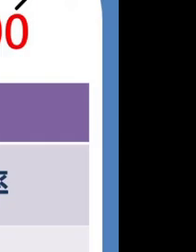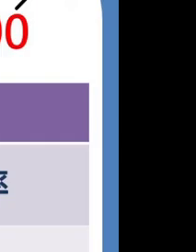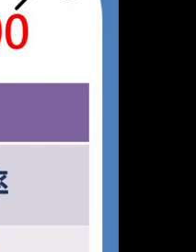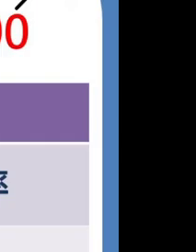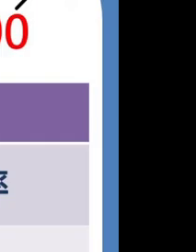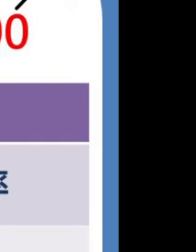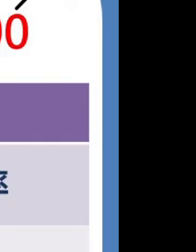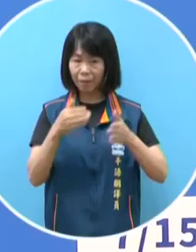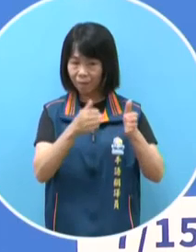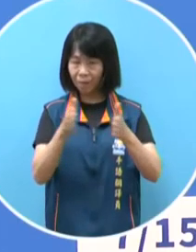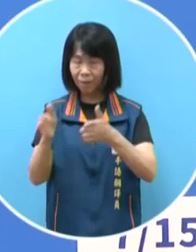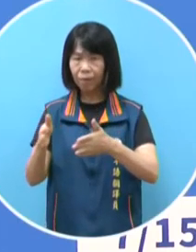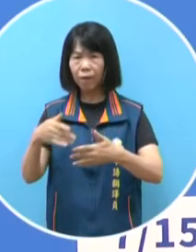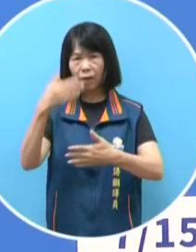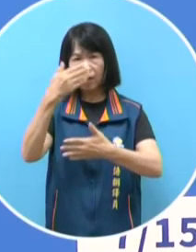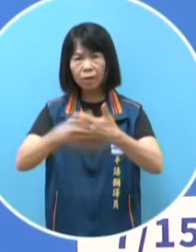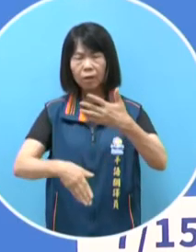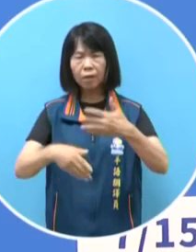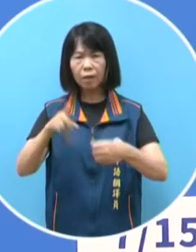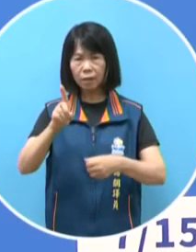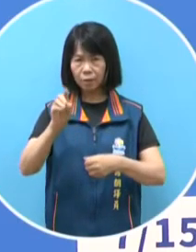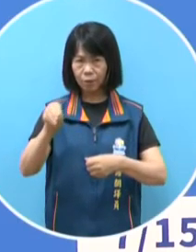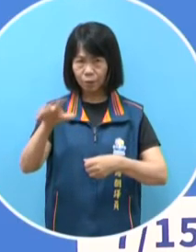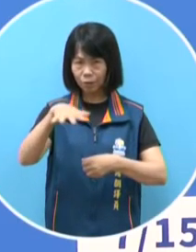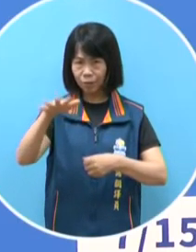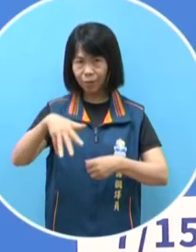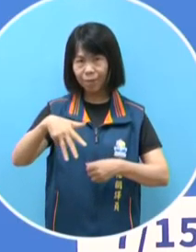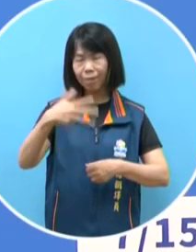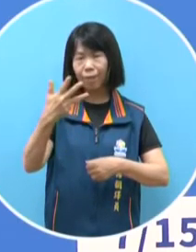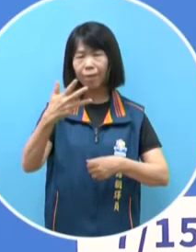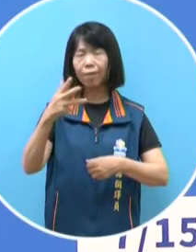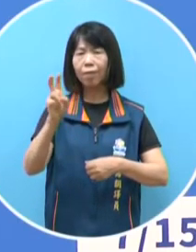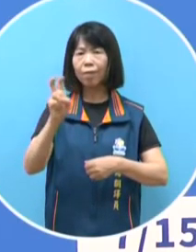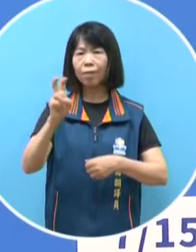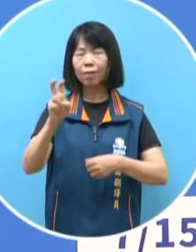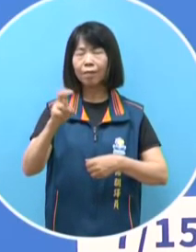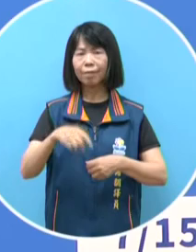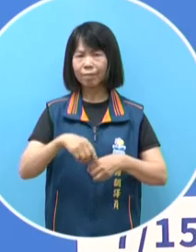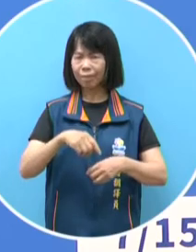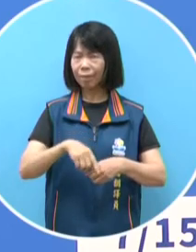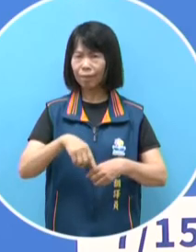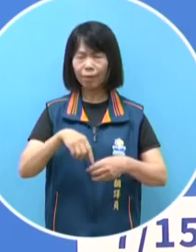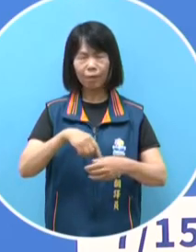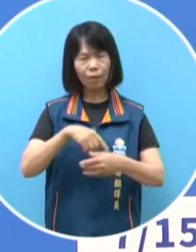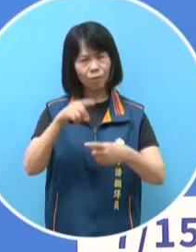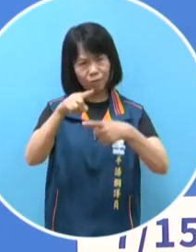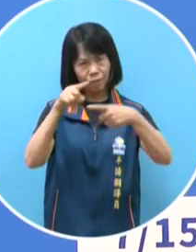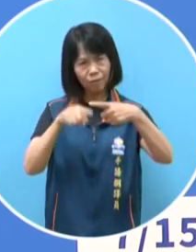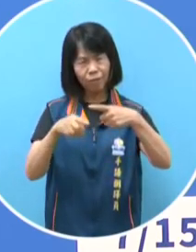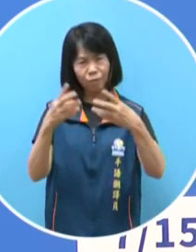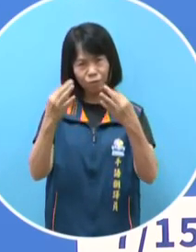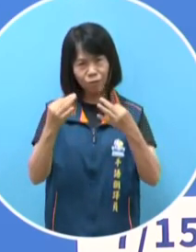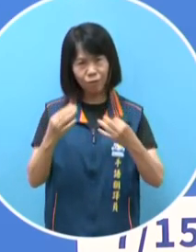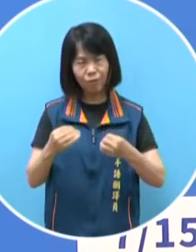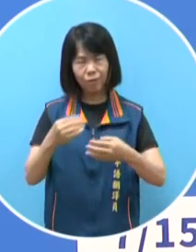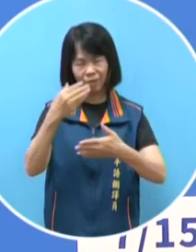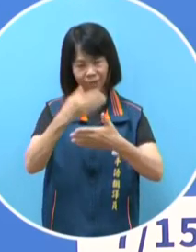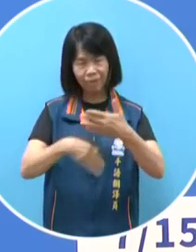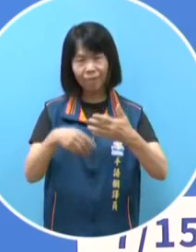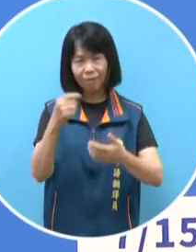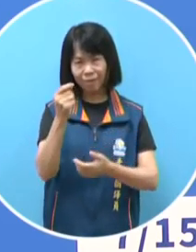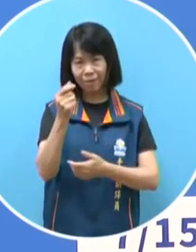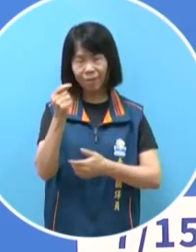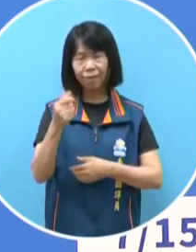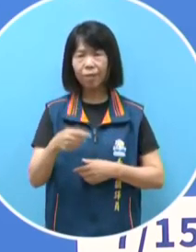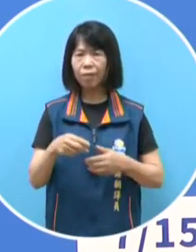其实我们在剩下的15820剂，其实在整个平均数里面是剩下非常少，